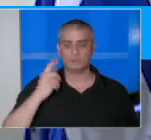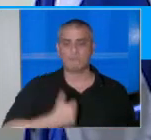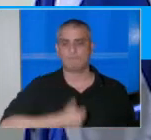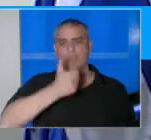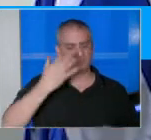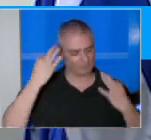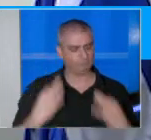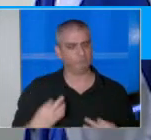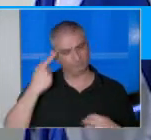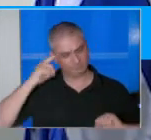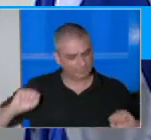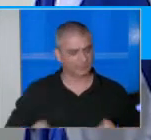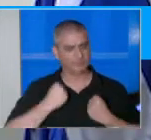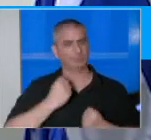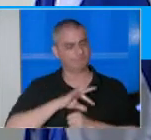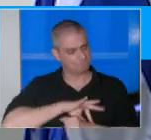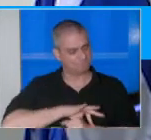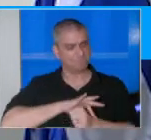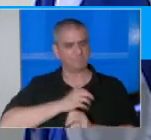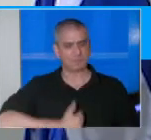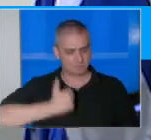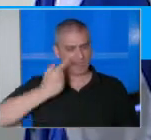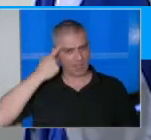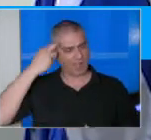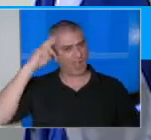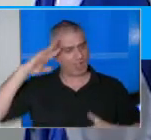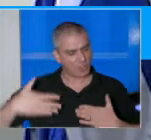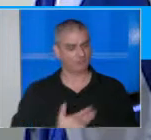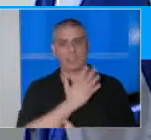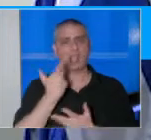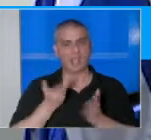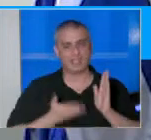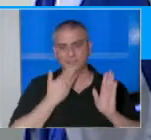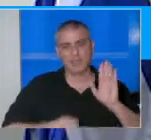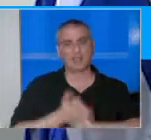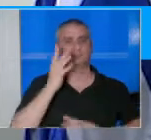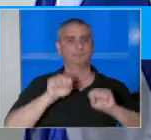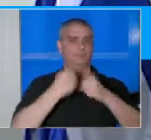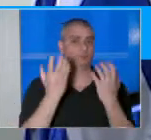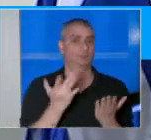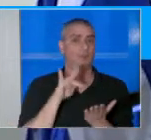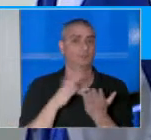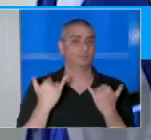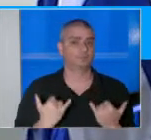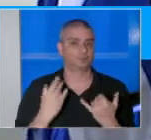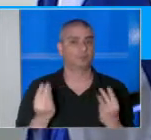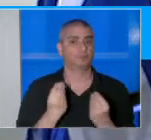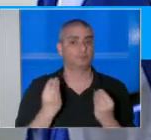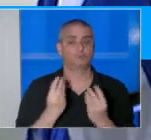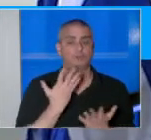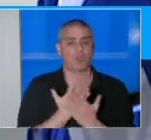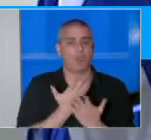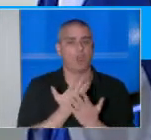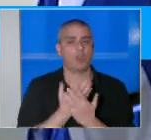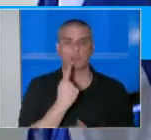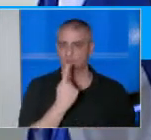צריכים מישהו שהוא יזם, מישהו שמנהל, מישהו שיבוא עם רעיונות מחוץ לקופסה, איך להוציא את ישראל מהמשבר שהיא נמצאת בו, מישהו שהוכיח